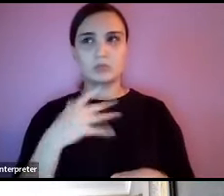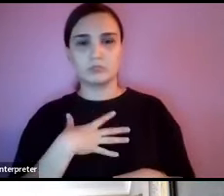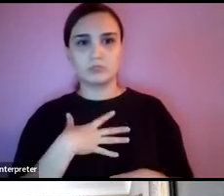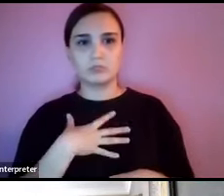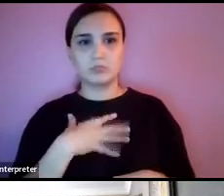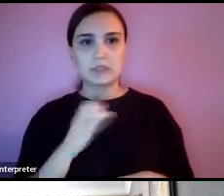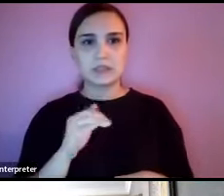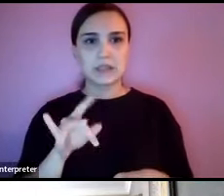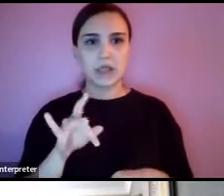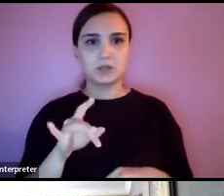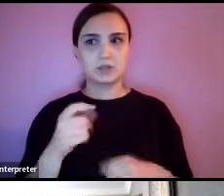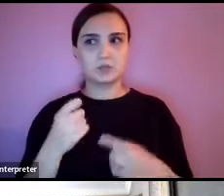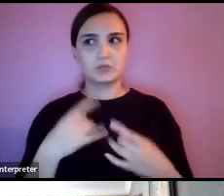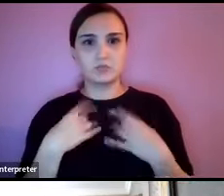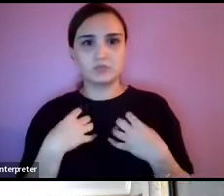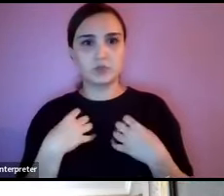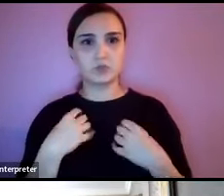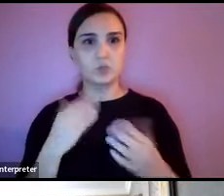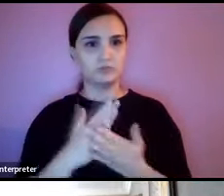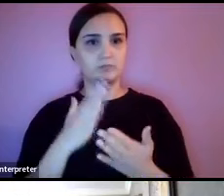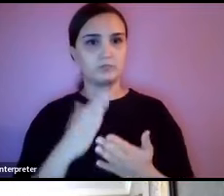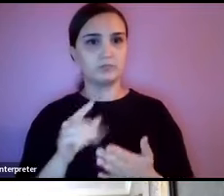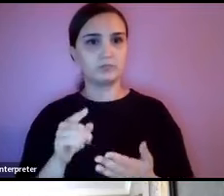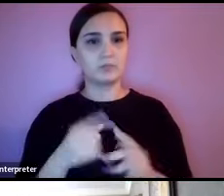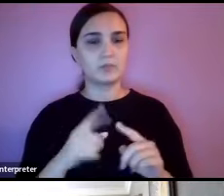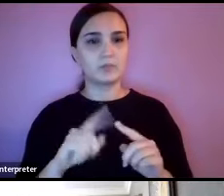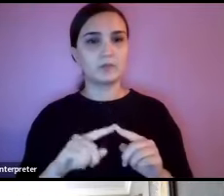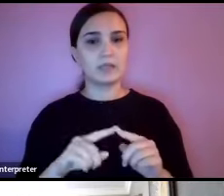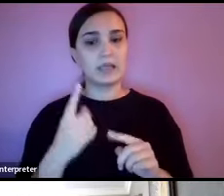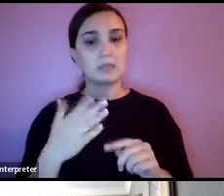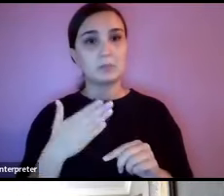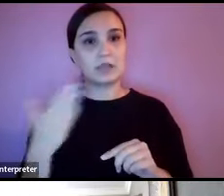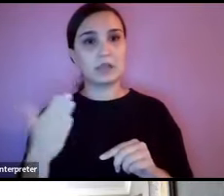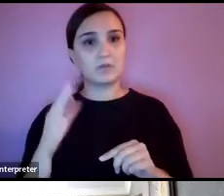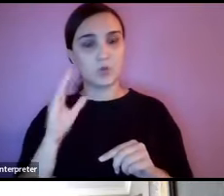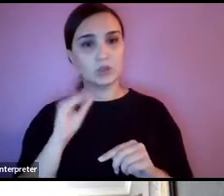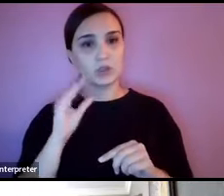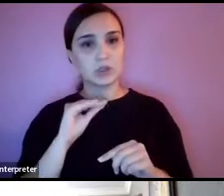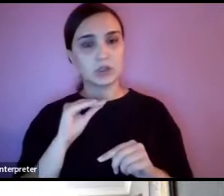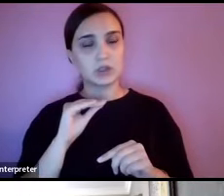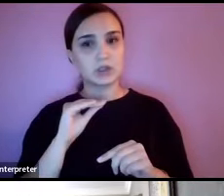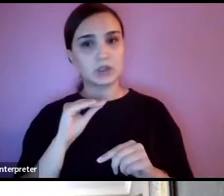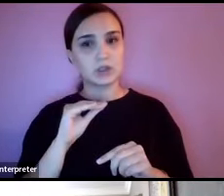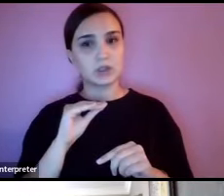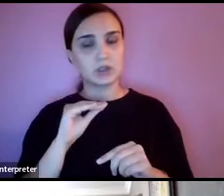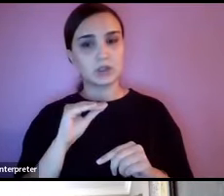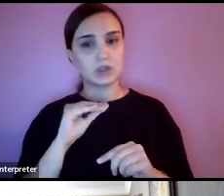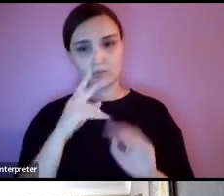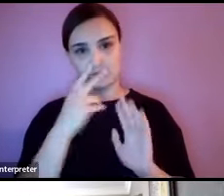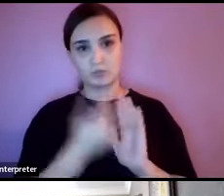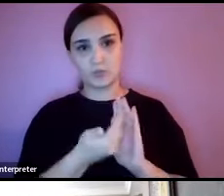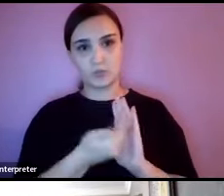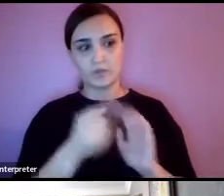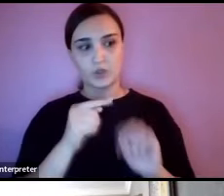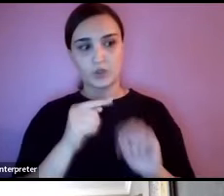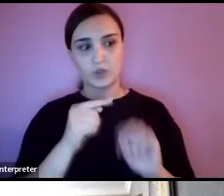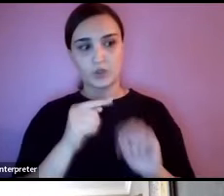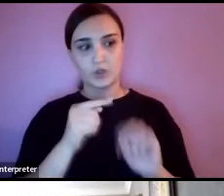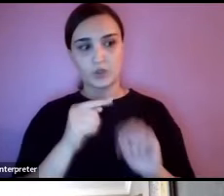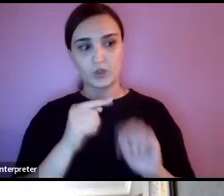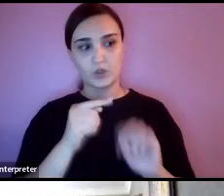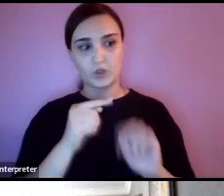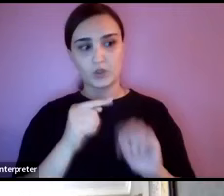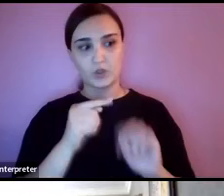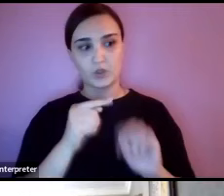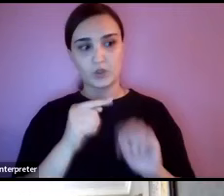და შფოთვის გამომწვევი. თუმცა აი ერთი მხრივ, როდესაც ვავლენთ თანაგრძნობას, ხარდაჭერას და მეორე